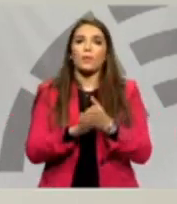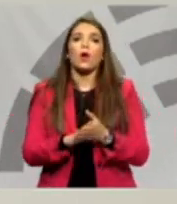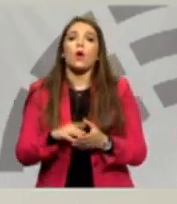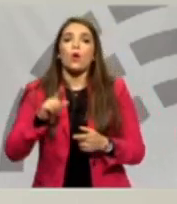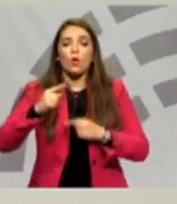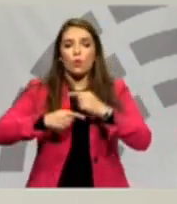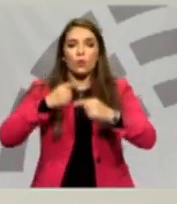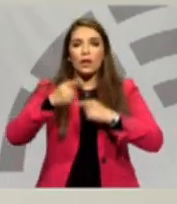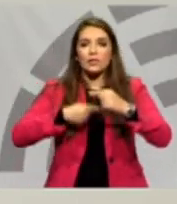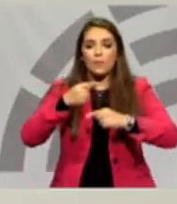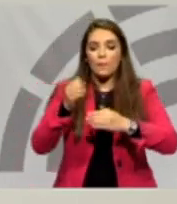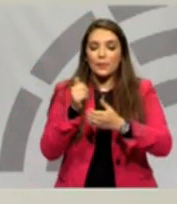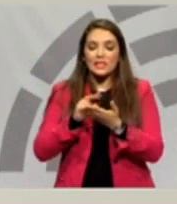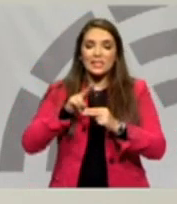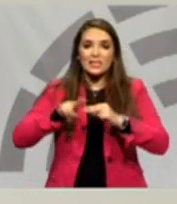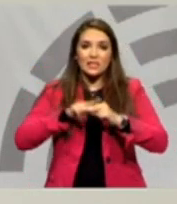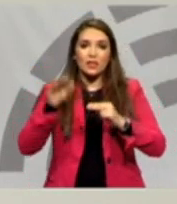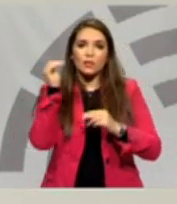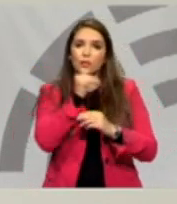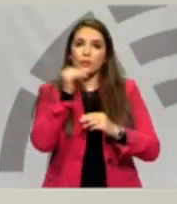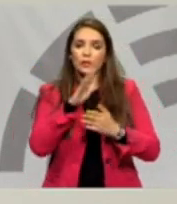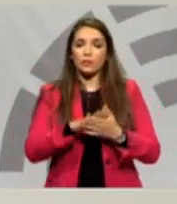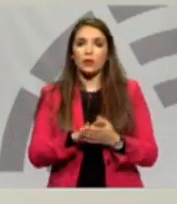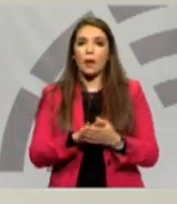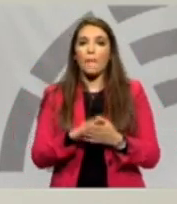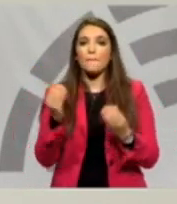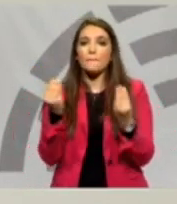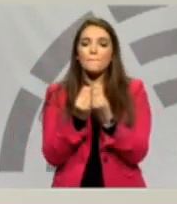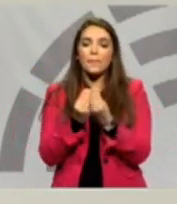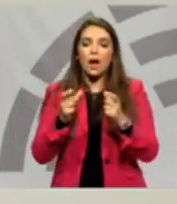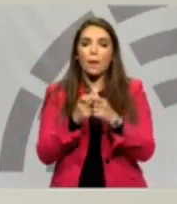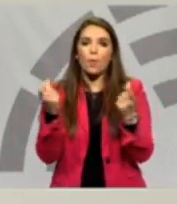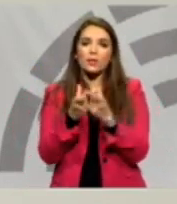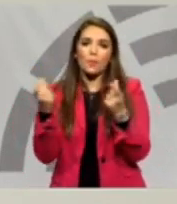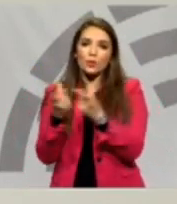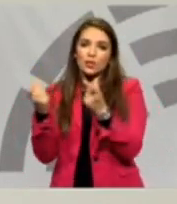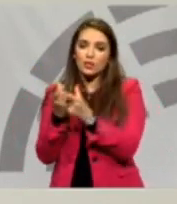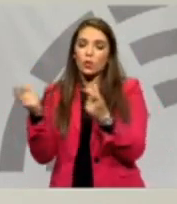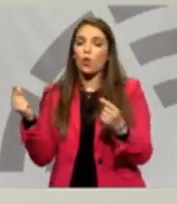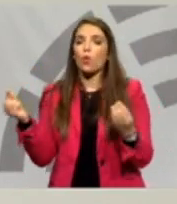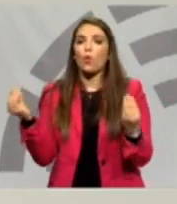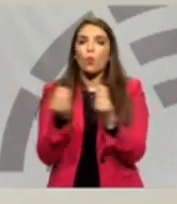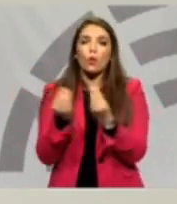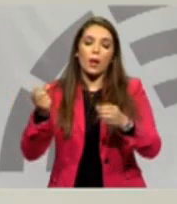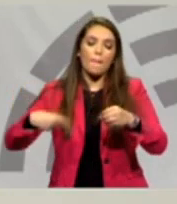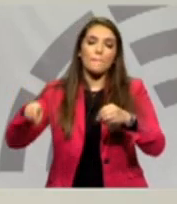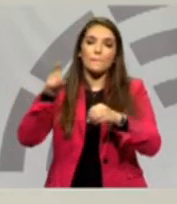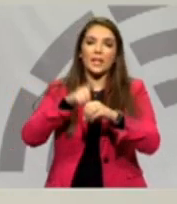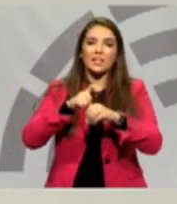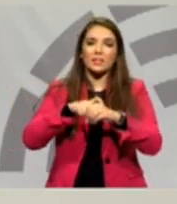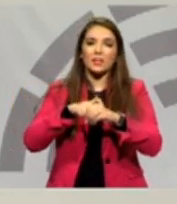الضروريه ودعم الشركات مع المؤسسات الجامعيه والخاصه لتكون البلديات قادر على تثنيل فضلاتها